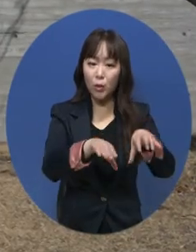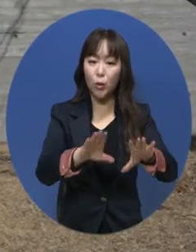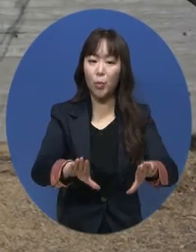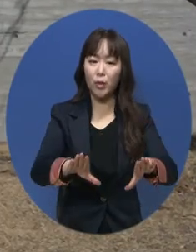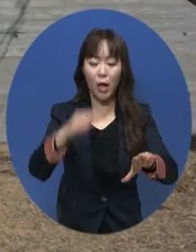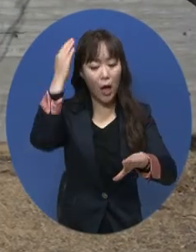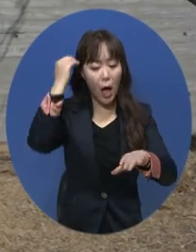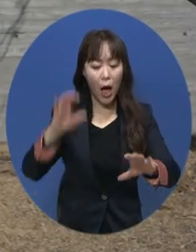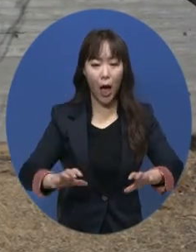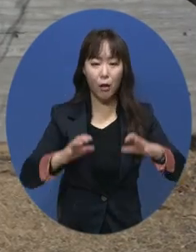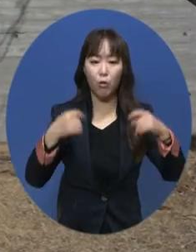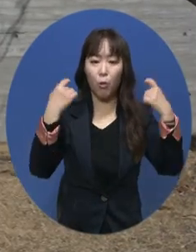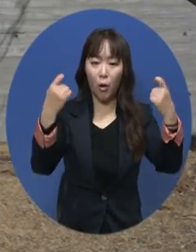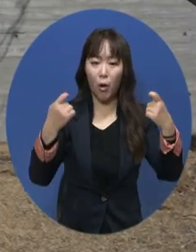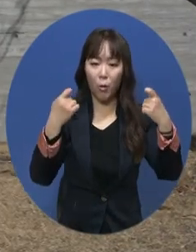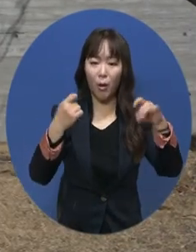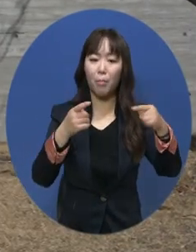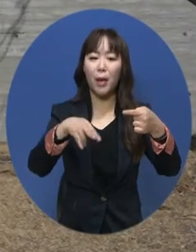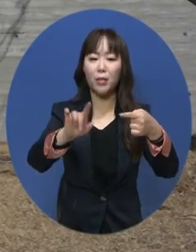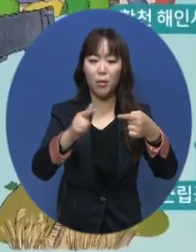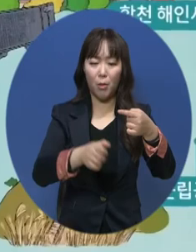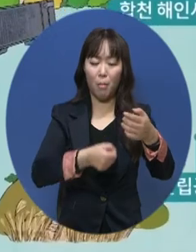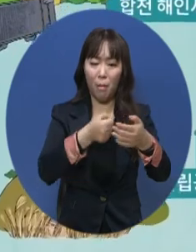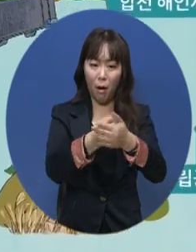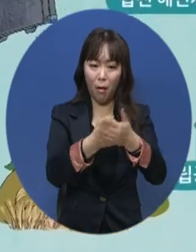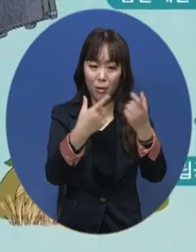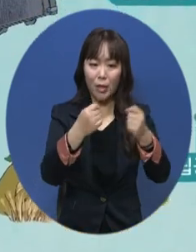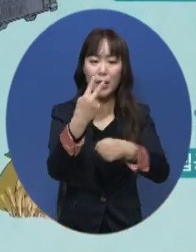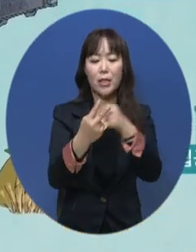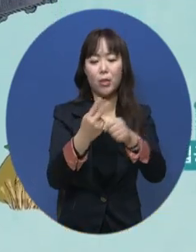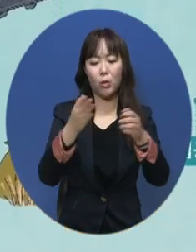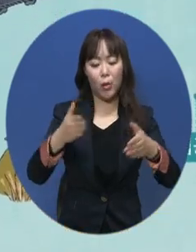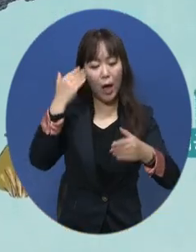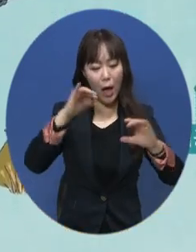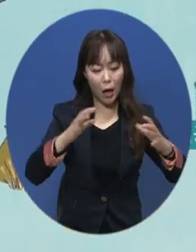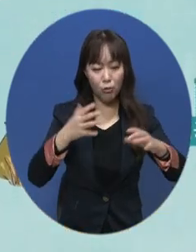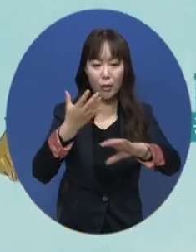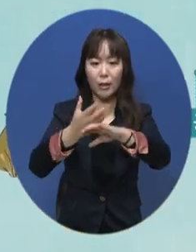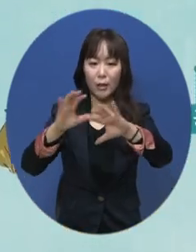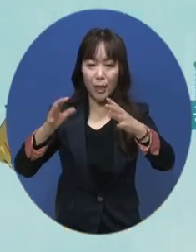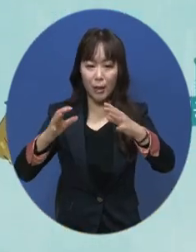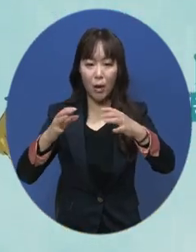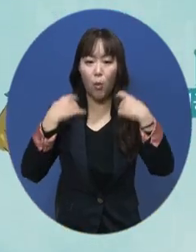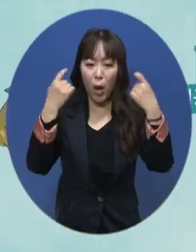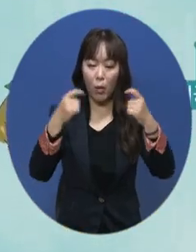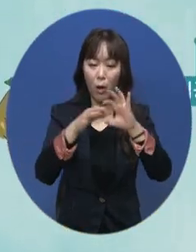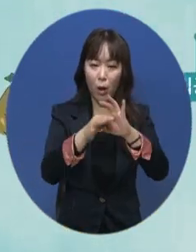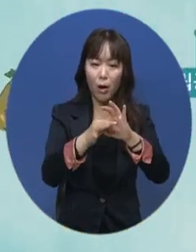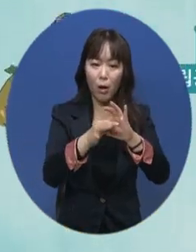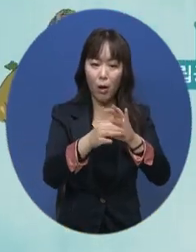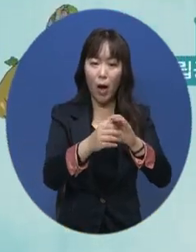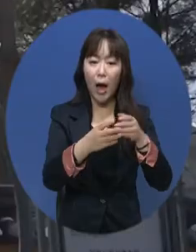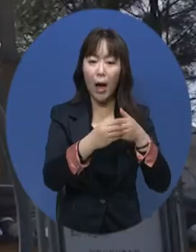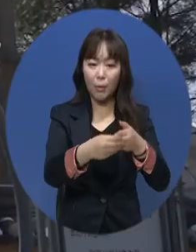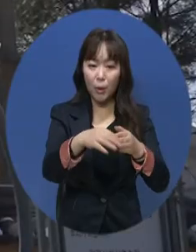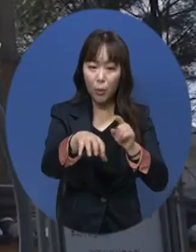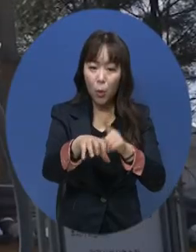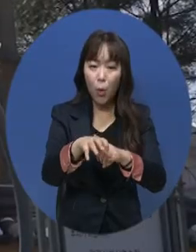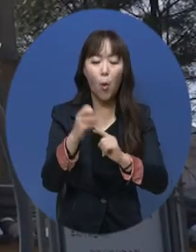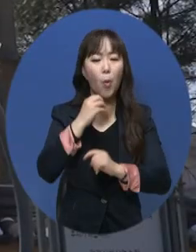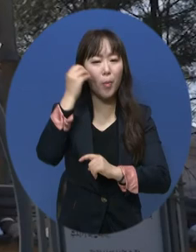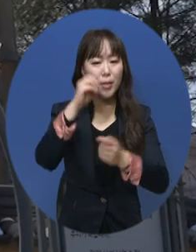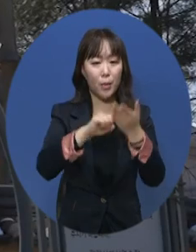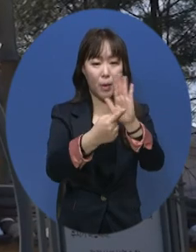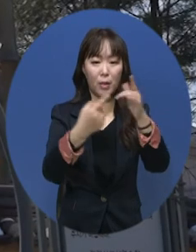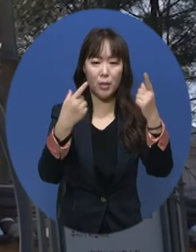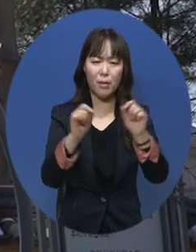이번에 한국관광 100선에 선정되면서 2년간 국내외 관광 안내소와 여행관광 정보 홈페이지에 소개되는